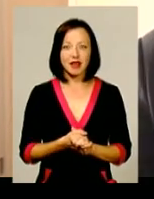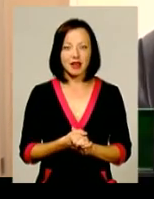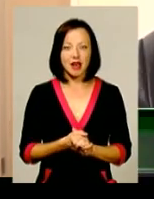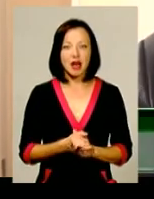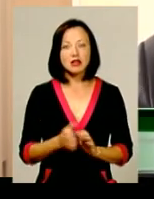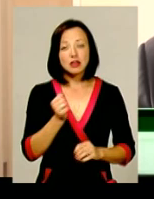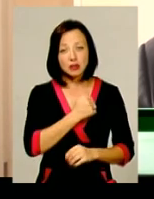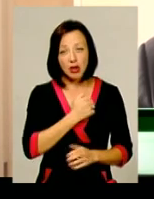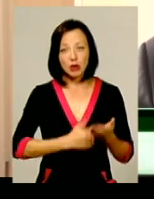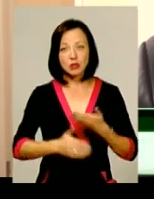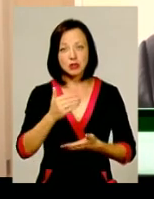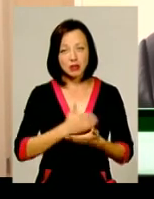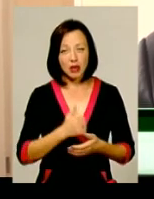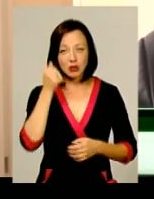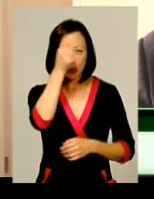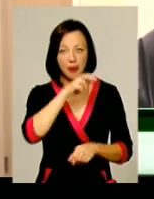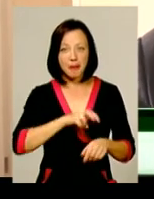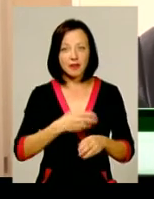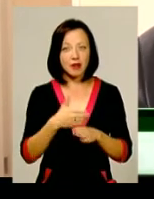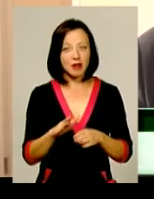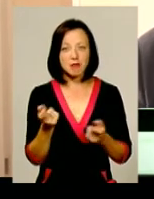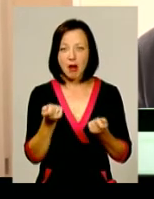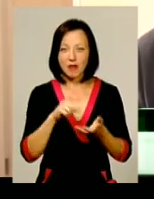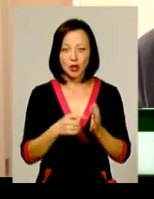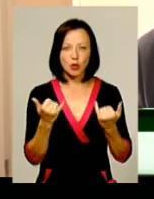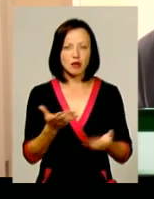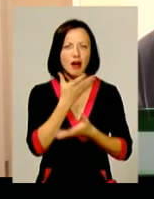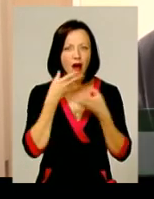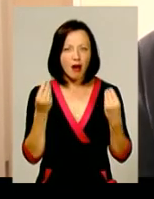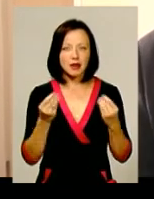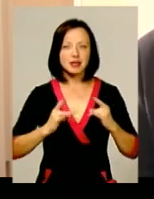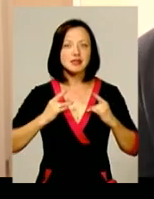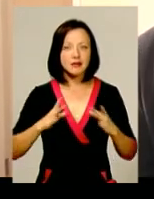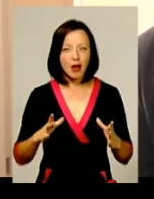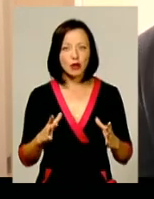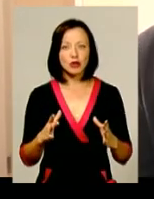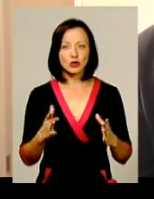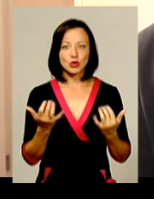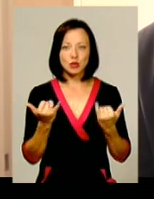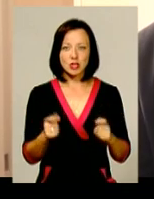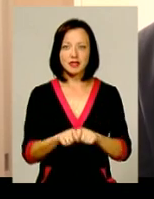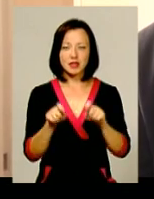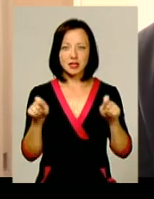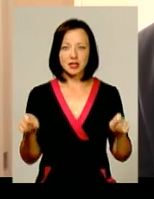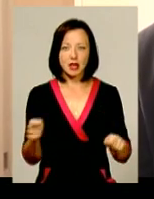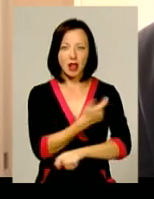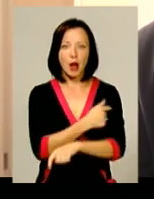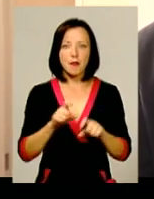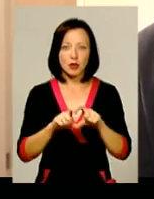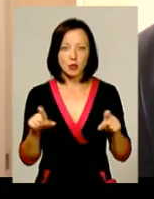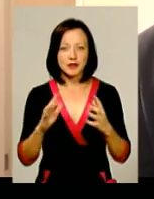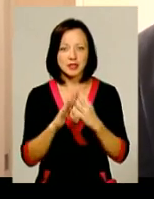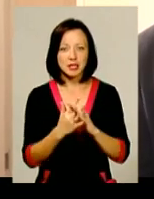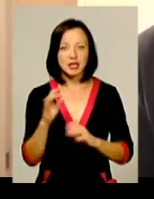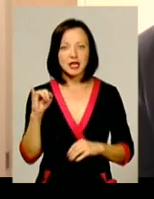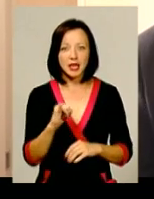медиків квартири не виділялися дуже мало. Сьогодні таке гарне дійсне свято, сучасна відкрита амбулаторія в селі